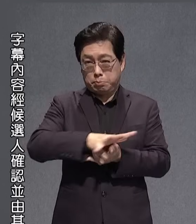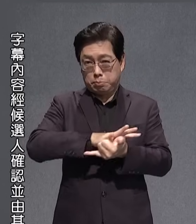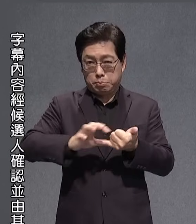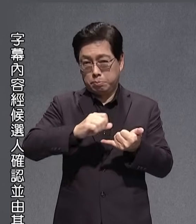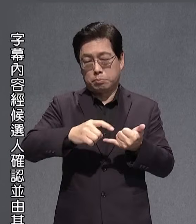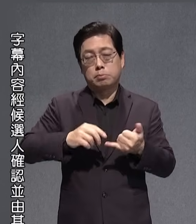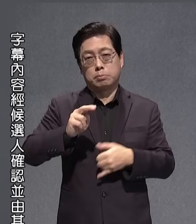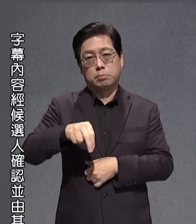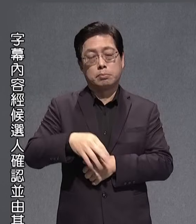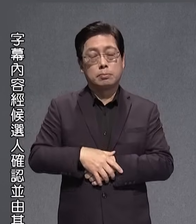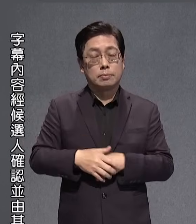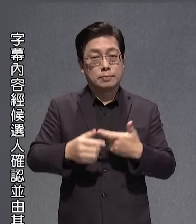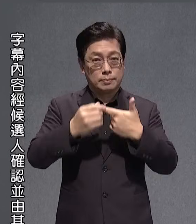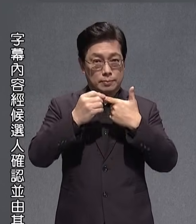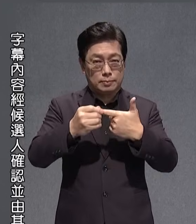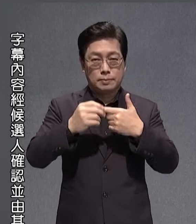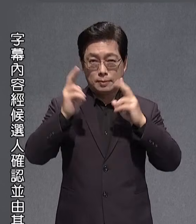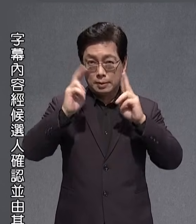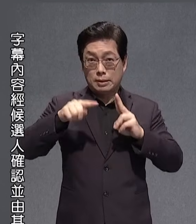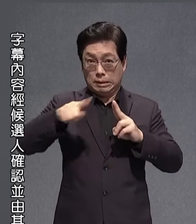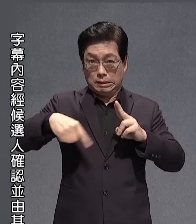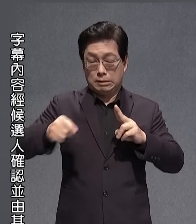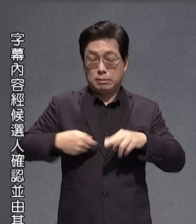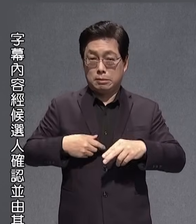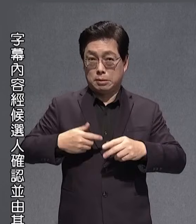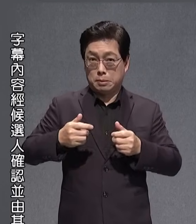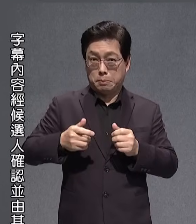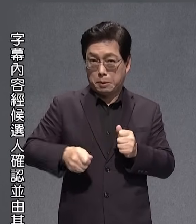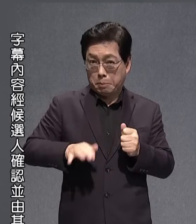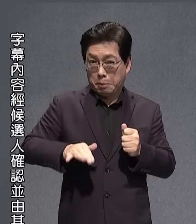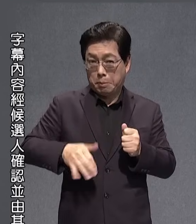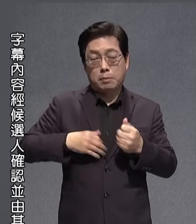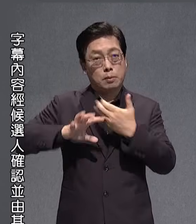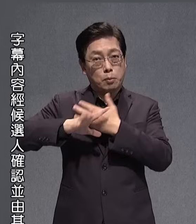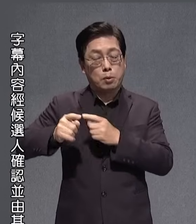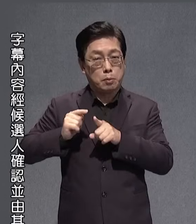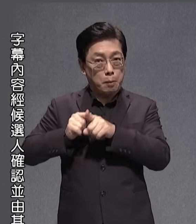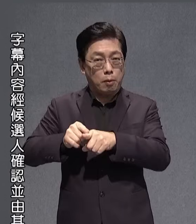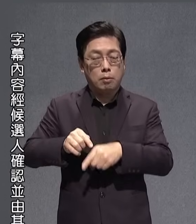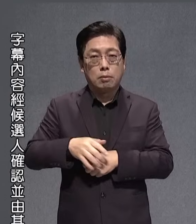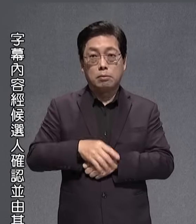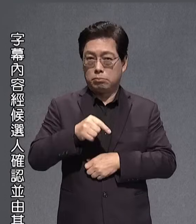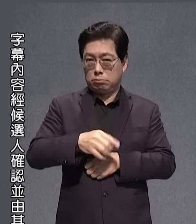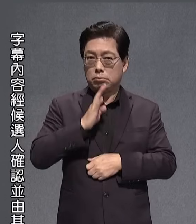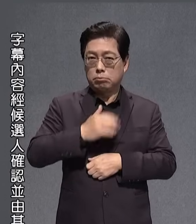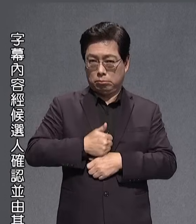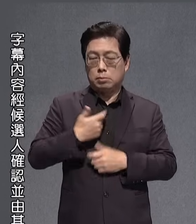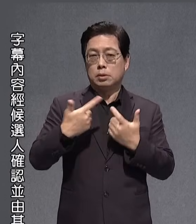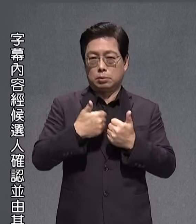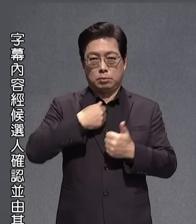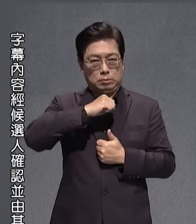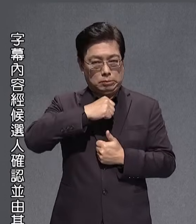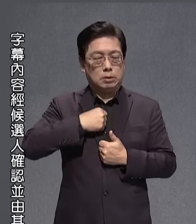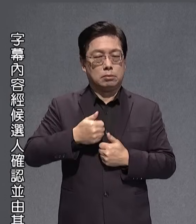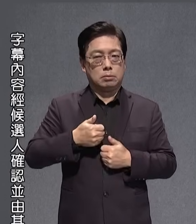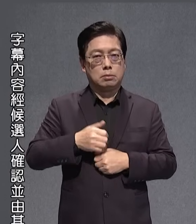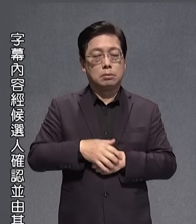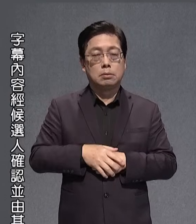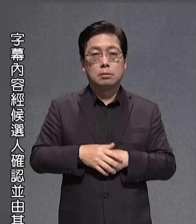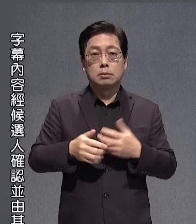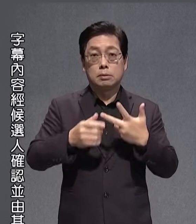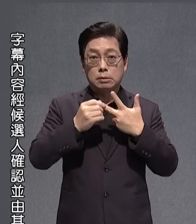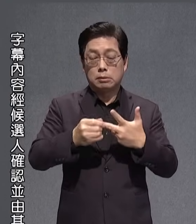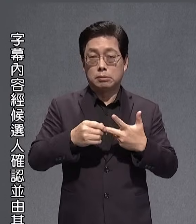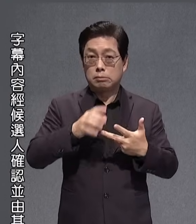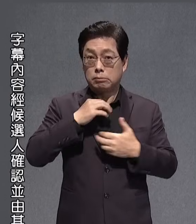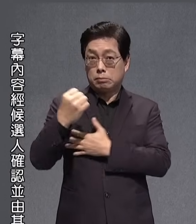六，推展电子竞技与国际接轨，是让电子竞技相当适合台湾发展。七，积